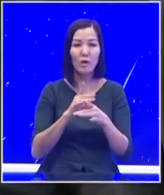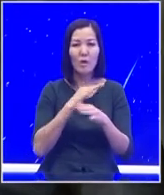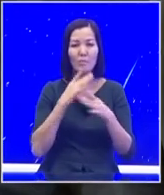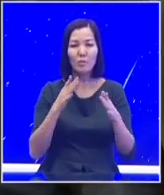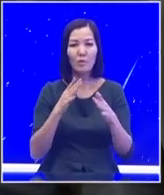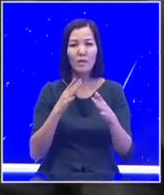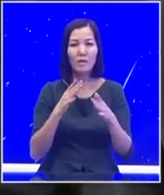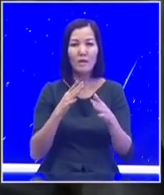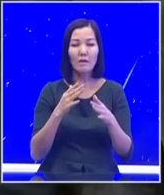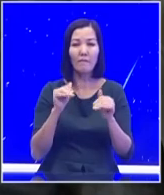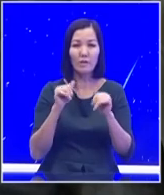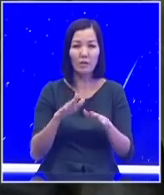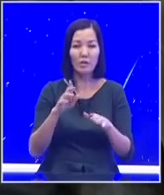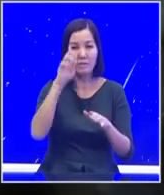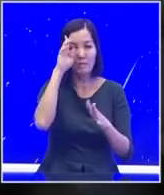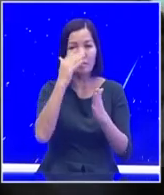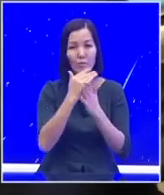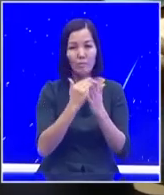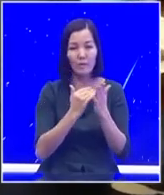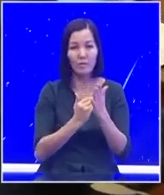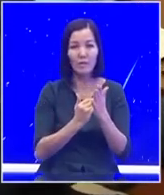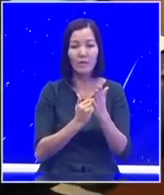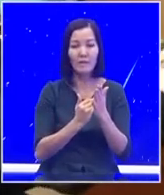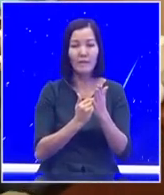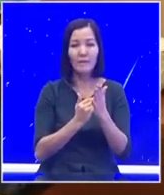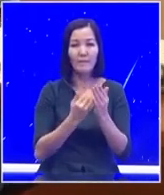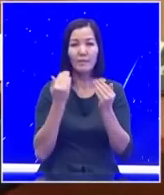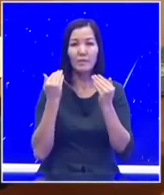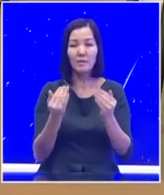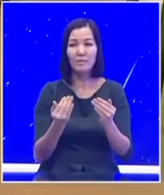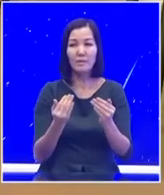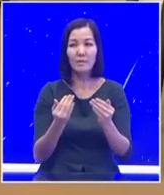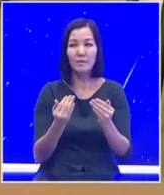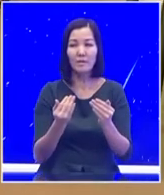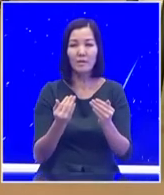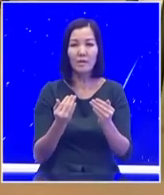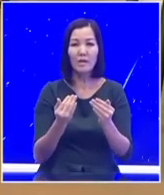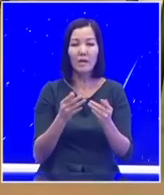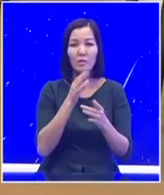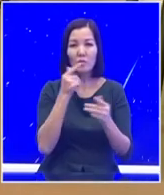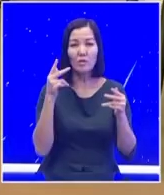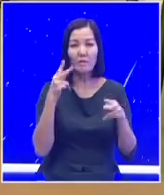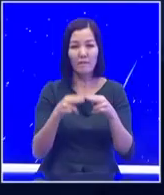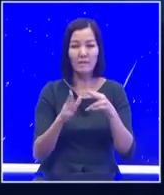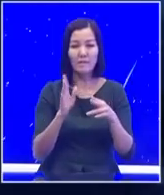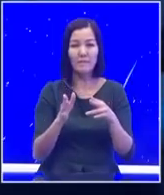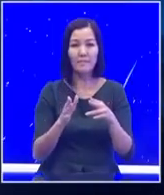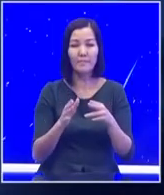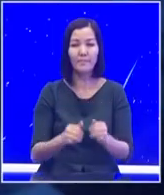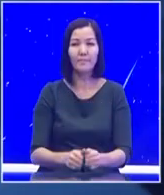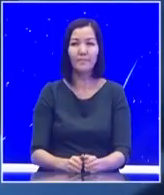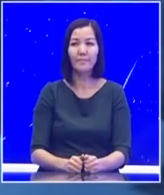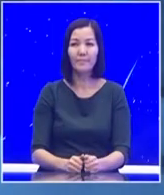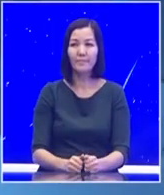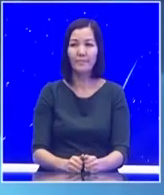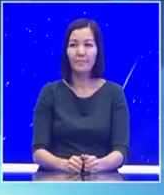чаяния найдут выход в рамках государственных программ и будут сообщены о решении в краткие сроки, заверили местные власти. Еламан Раймбеков,